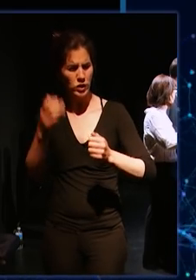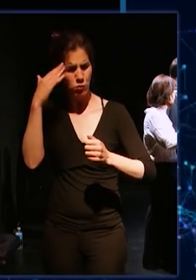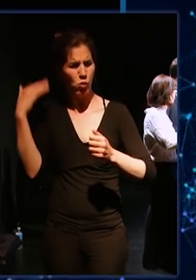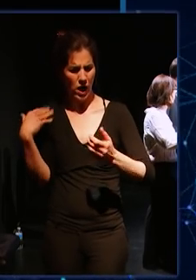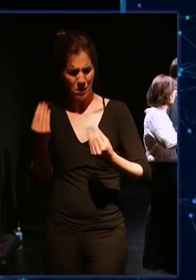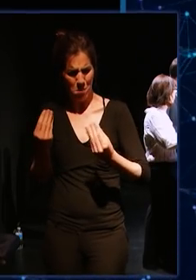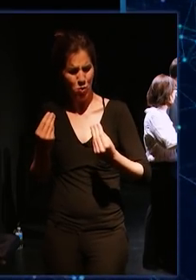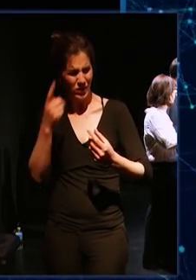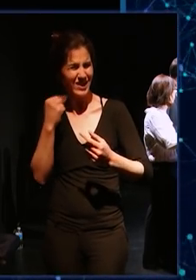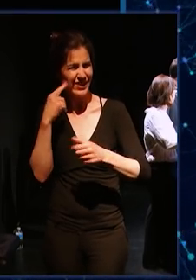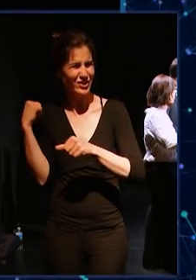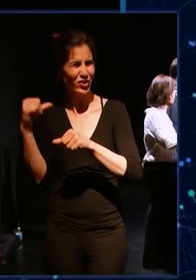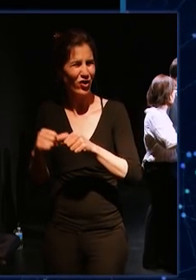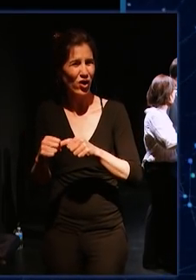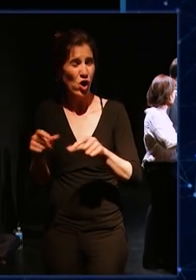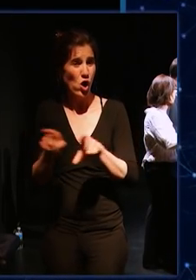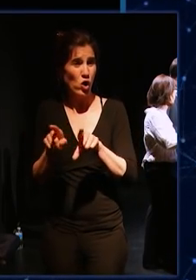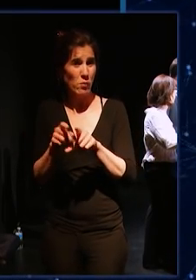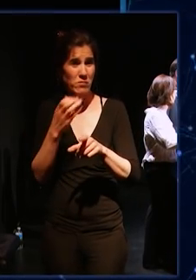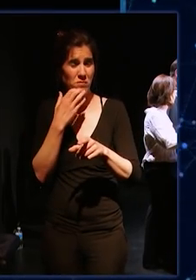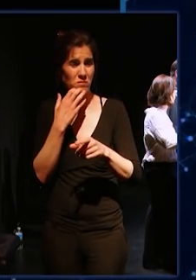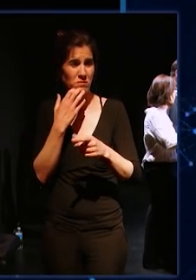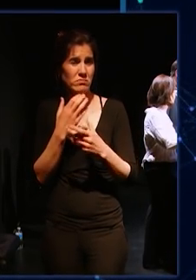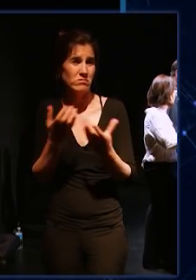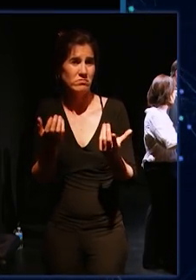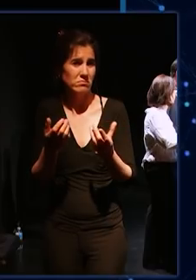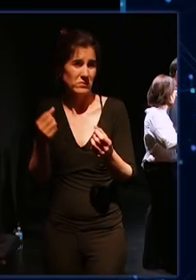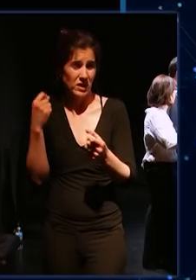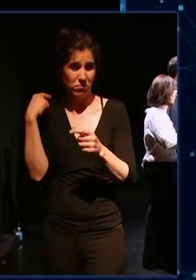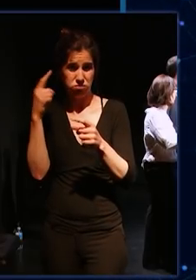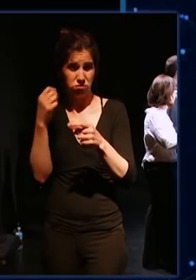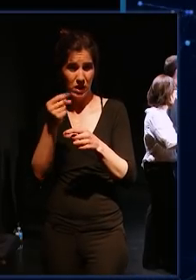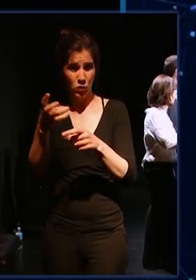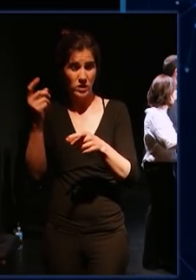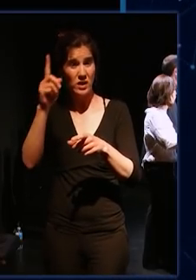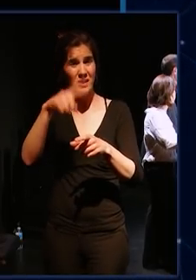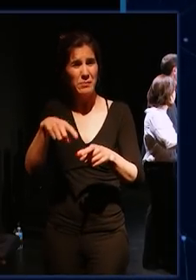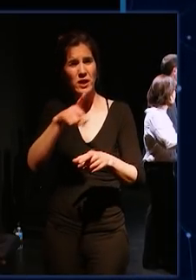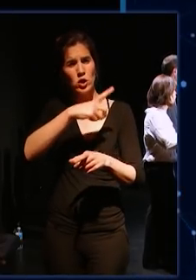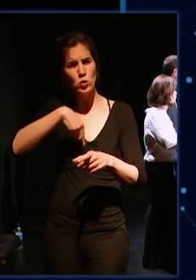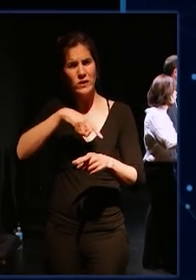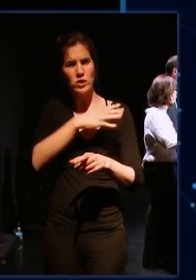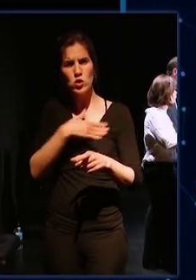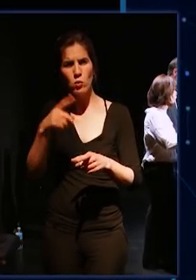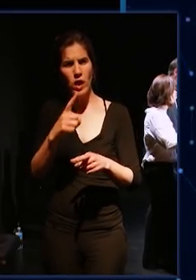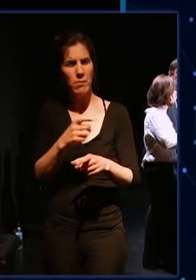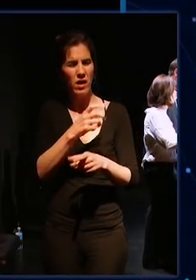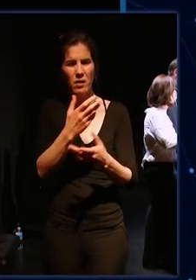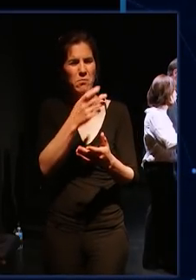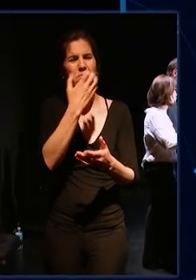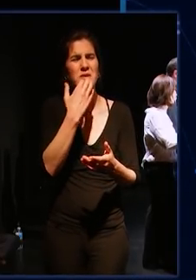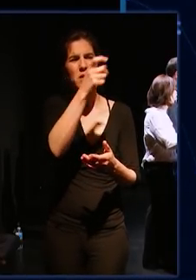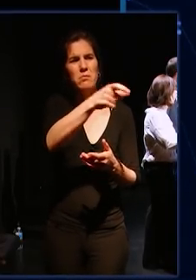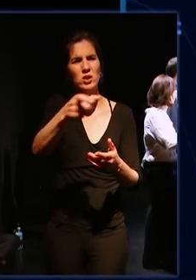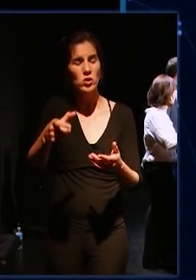han desaparegut, com la cursa Blanca i Blava. I també nosaltres volem que cap persona que no disposi de mitjans